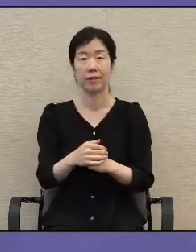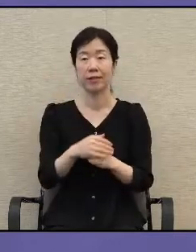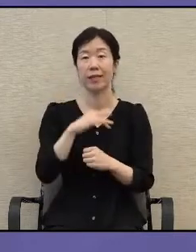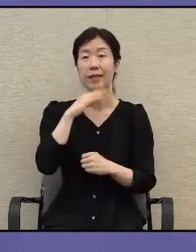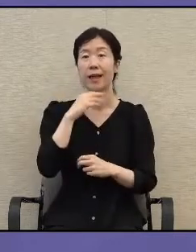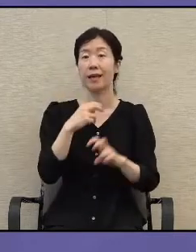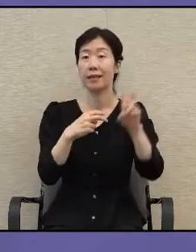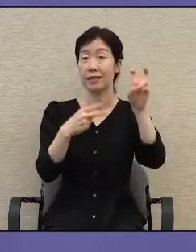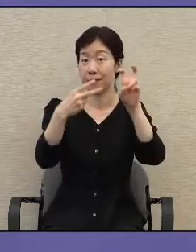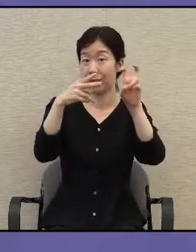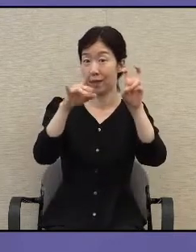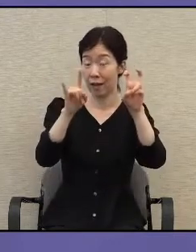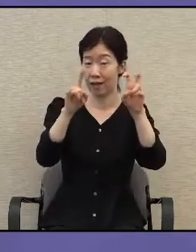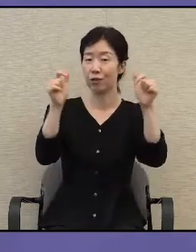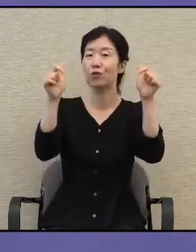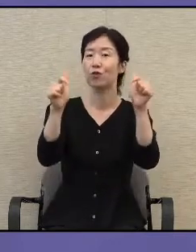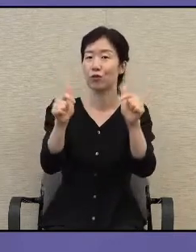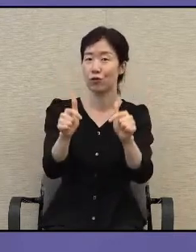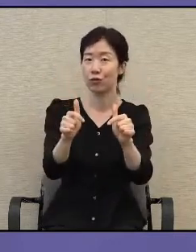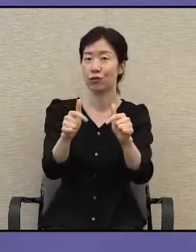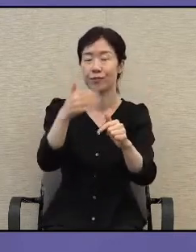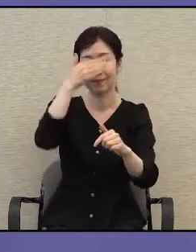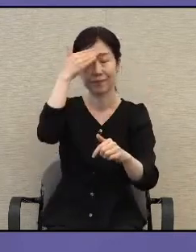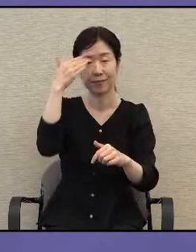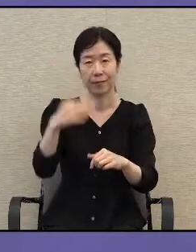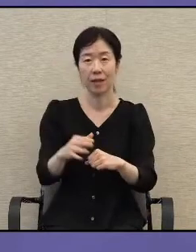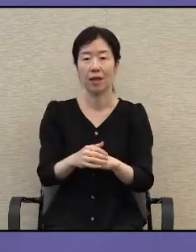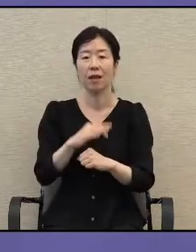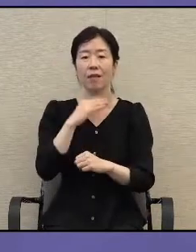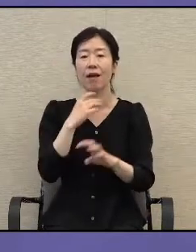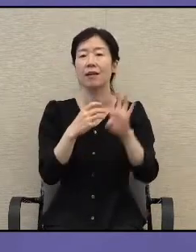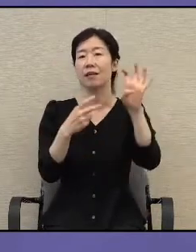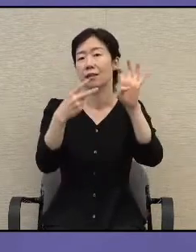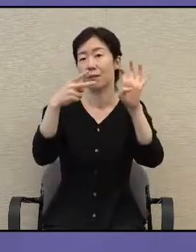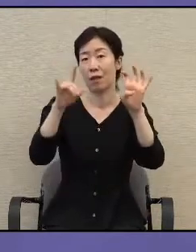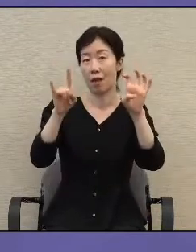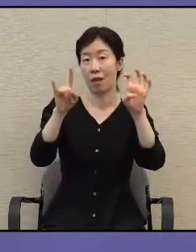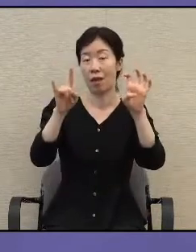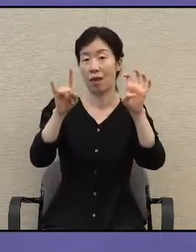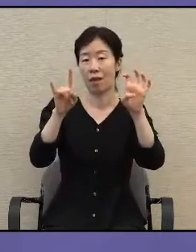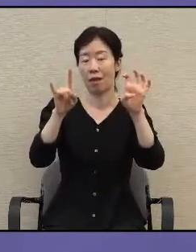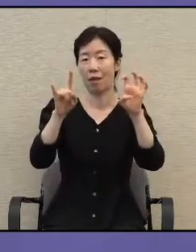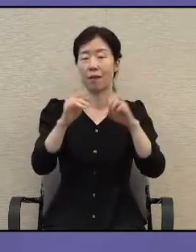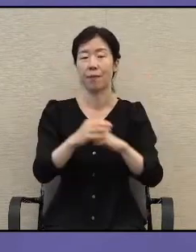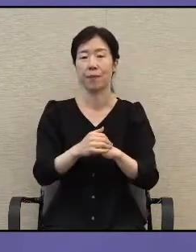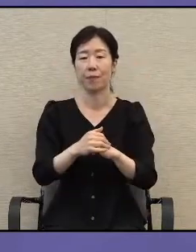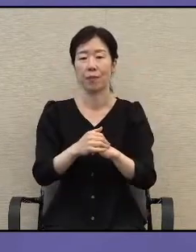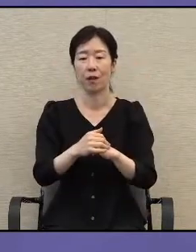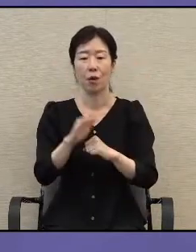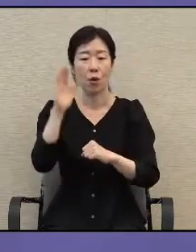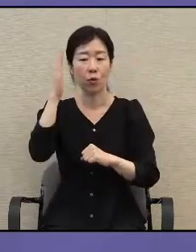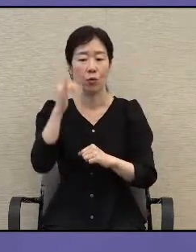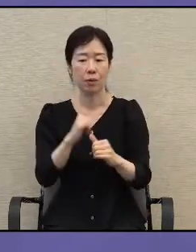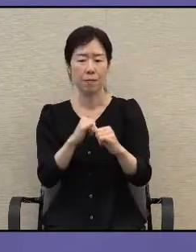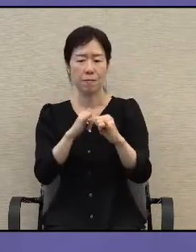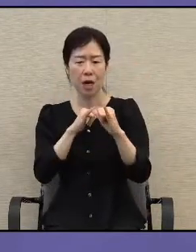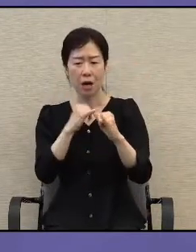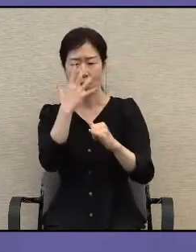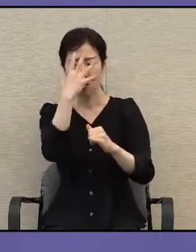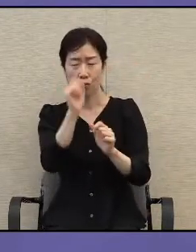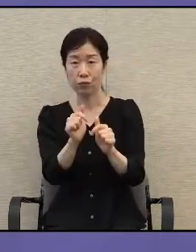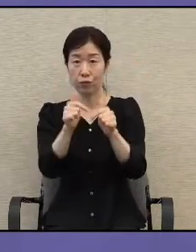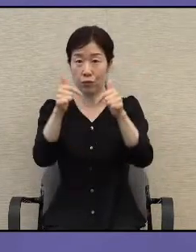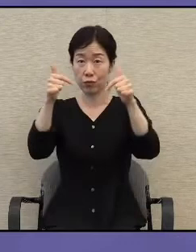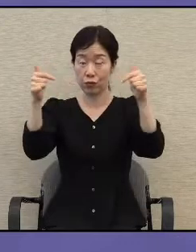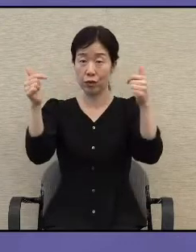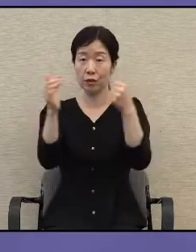경우는 최근 들어서는 좀 감소 추세고요. 40대 같은 경우를 좀 살펴보면 최근 조사에서 매우 상승하고 있어서 좀